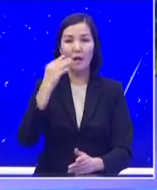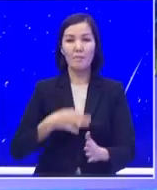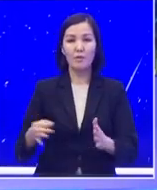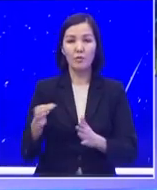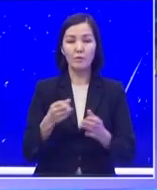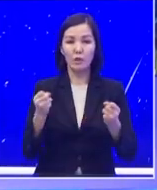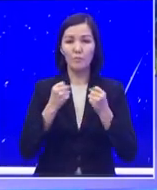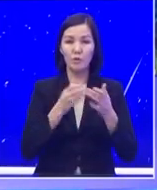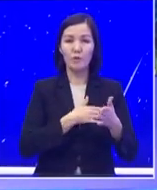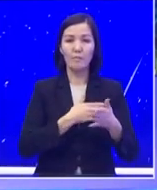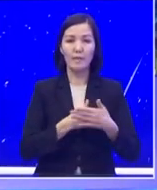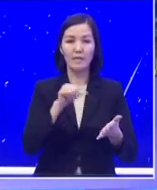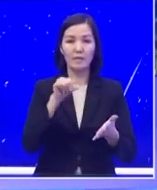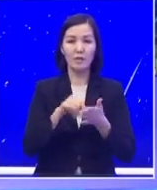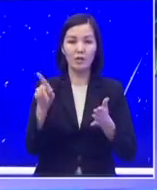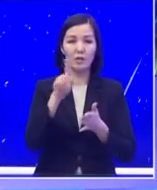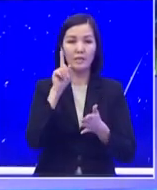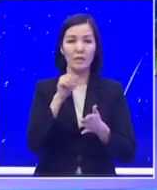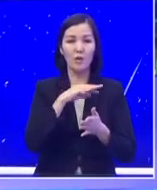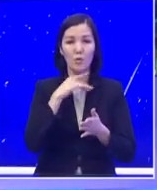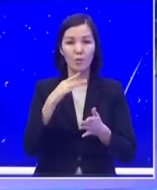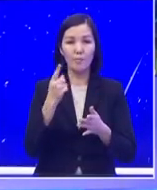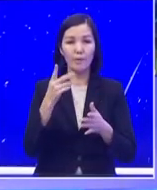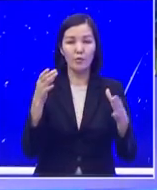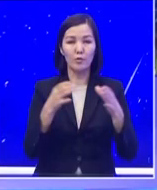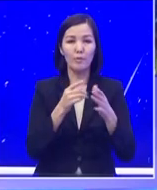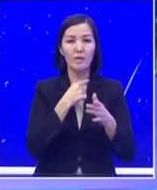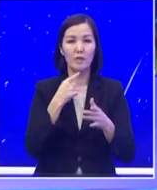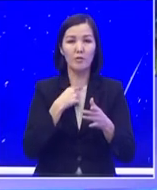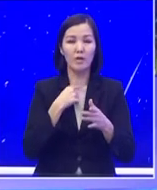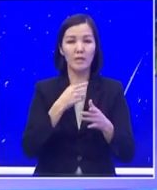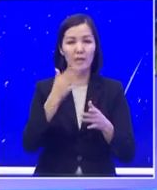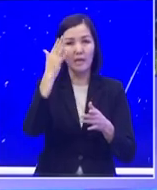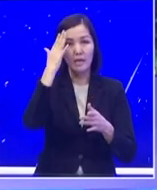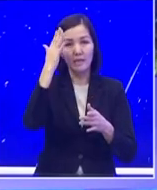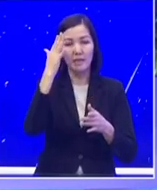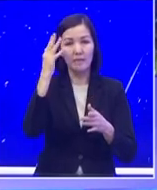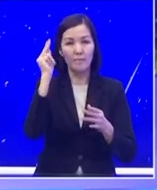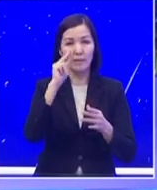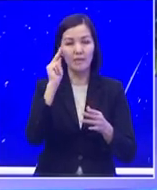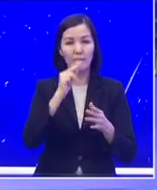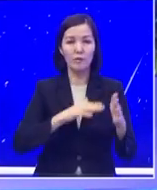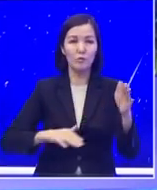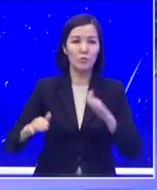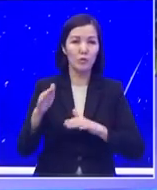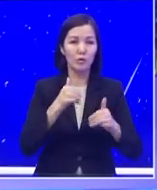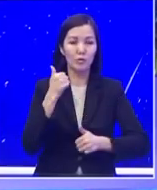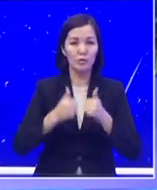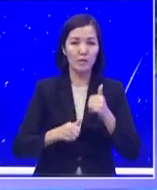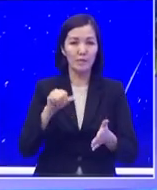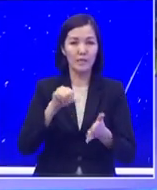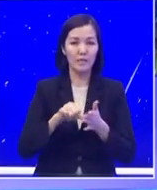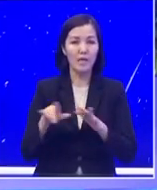Облыста спортта белсенділік танытып жүрген жастар жетерлік. Бір тобы Талдықорғандағы зияткерлік мектебінде өткен суда жүзу жарысында күш